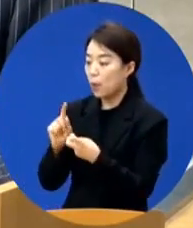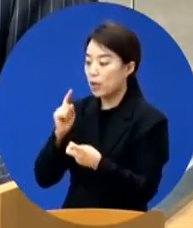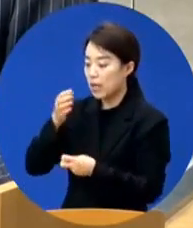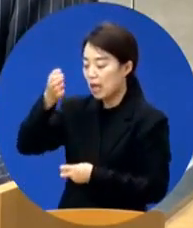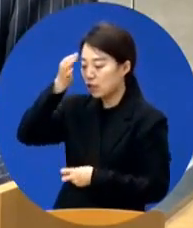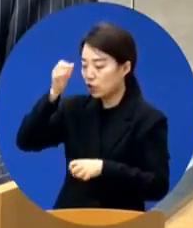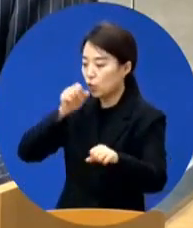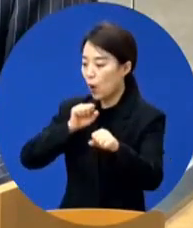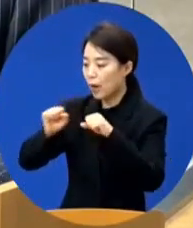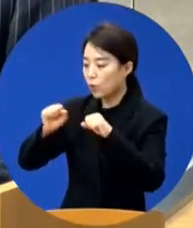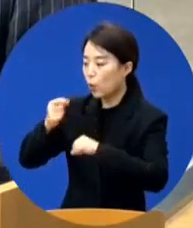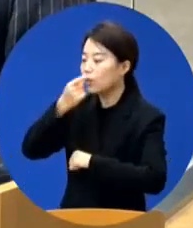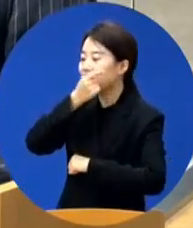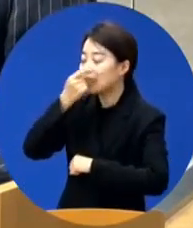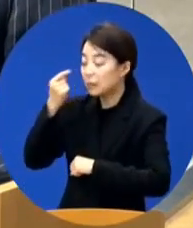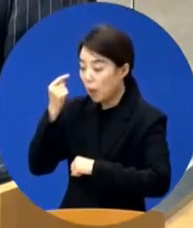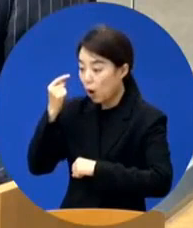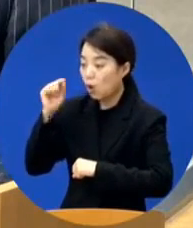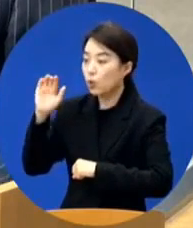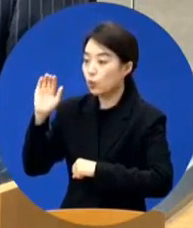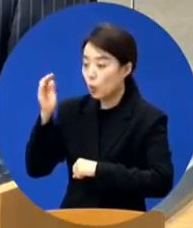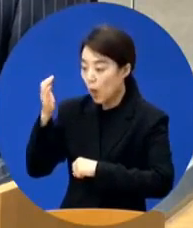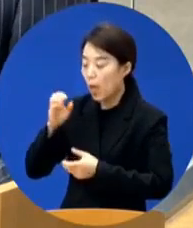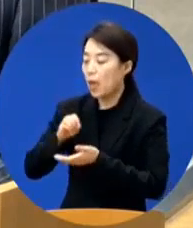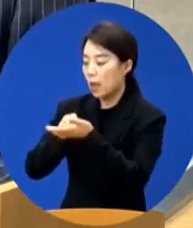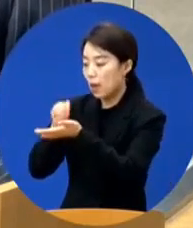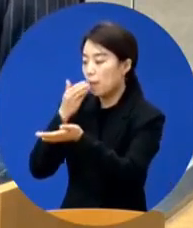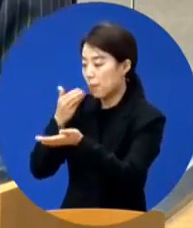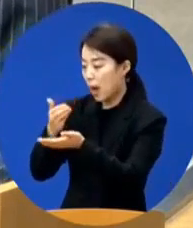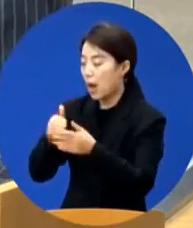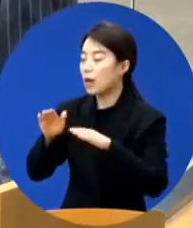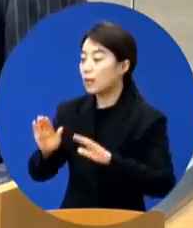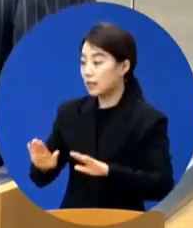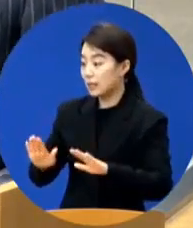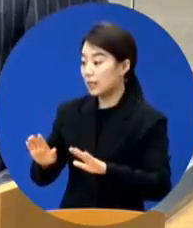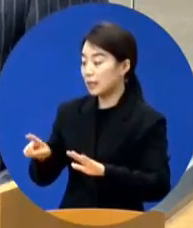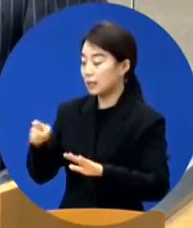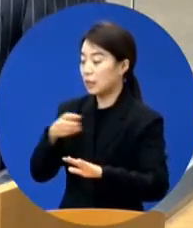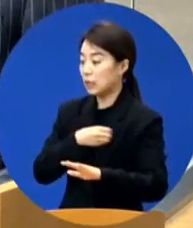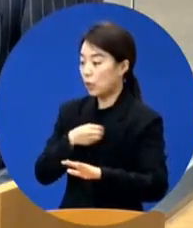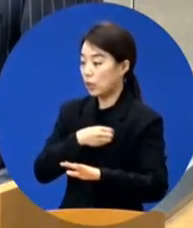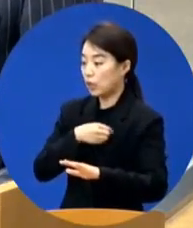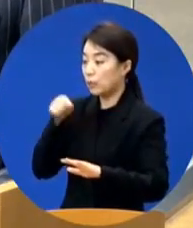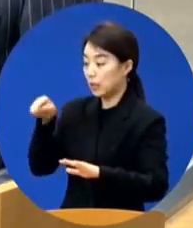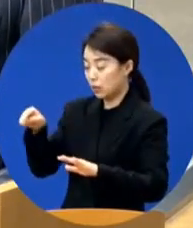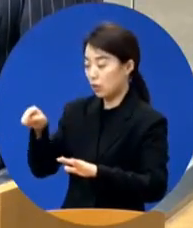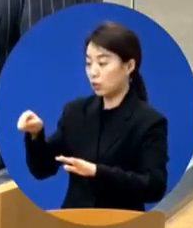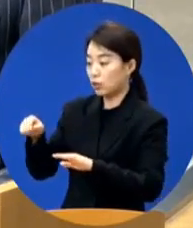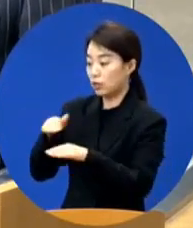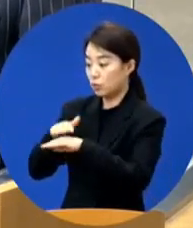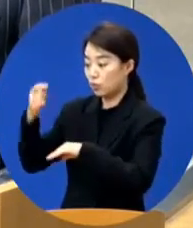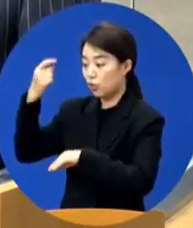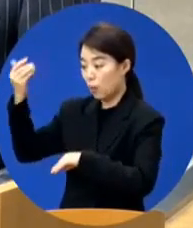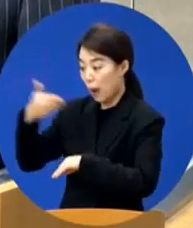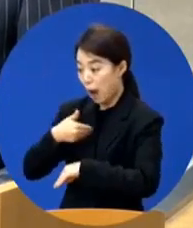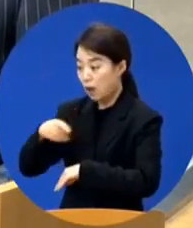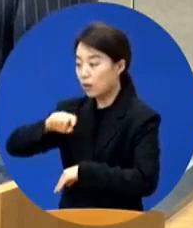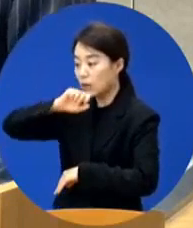증명에 신청을 해서 등록을 하면 됩니다. 지금 만약에 의원님께서 그런 취지로 말씀하신다면 예산